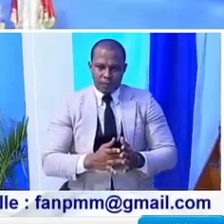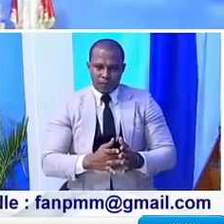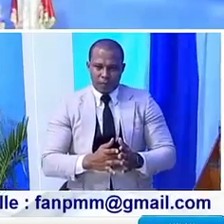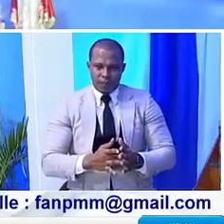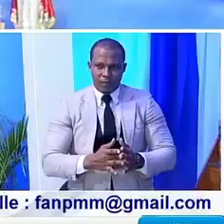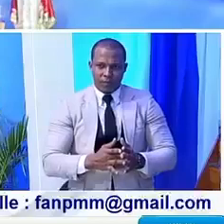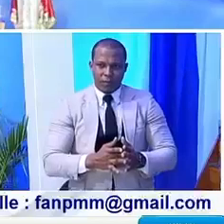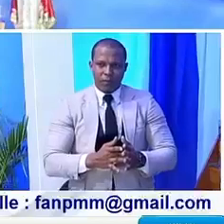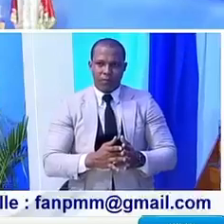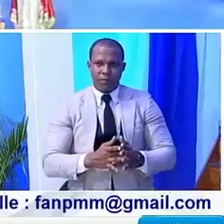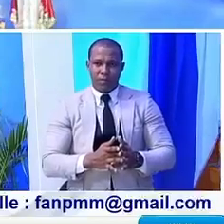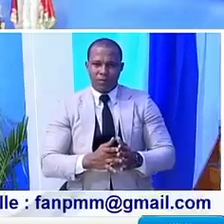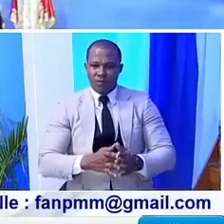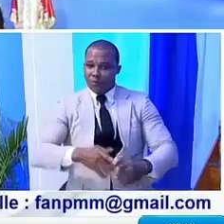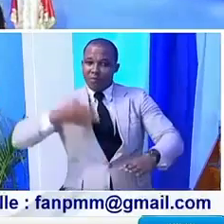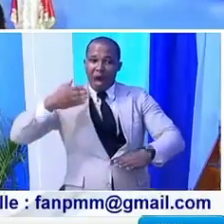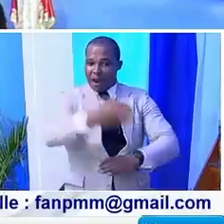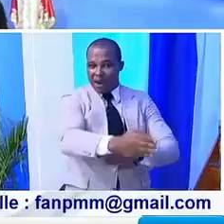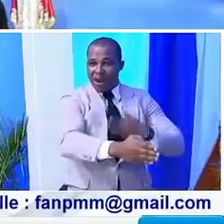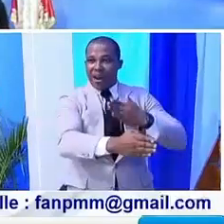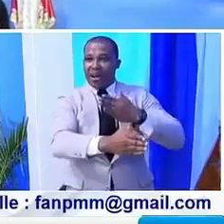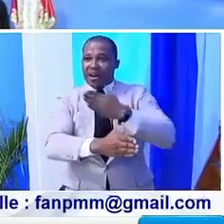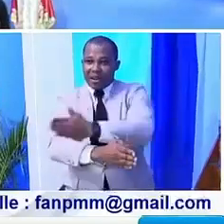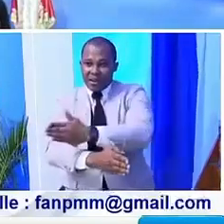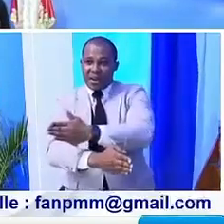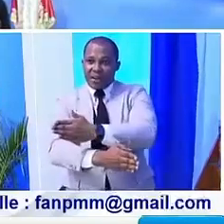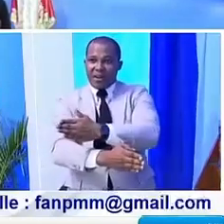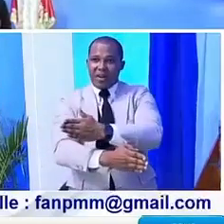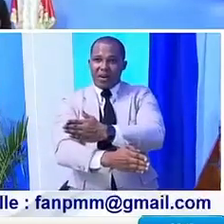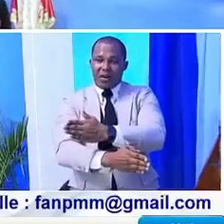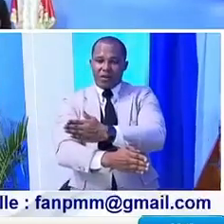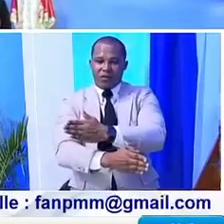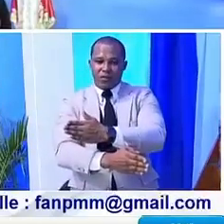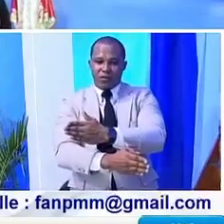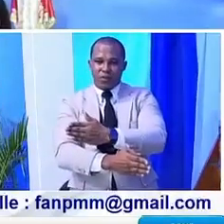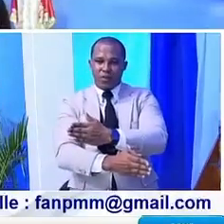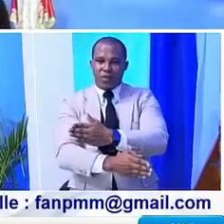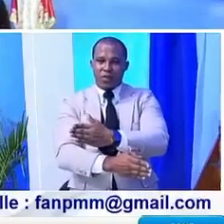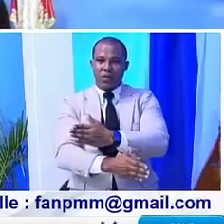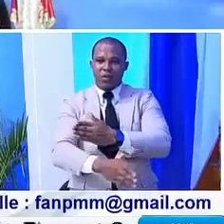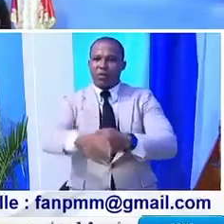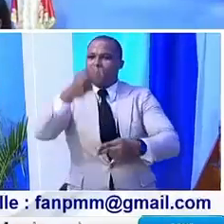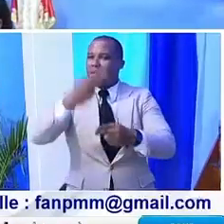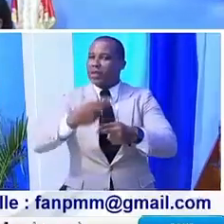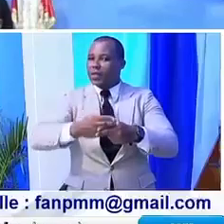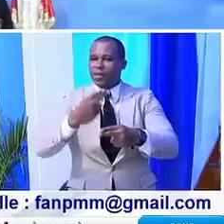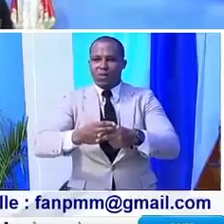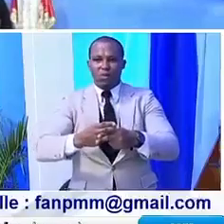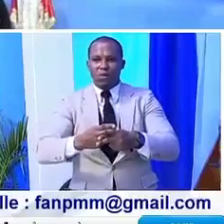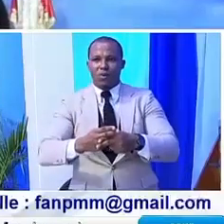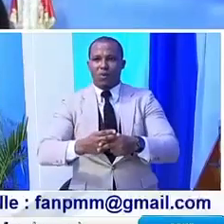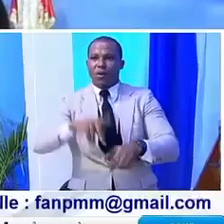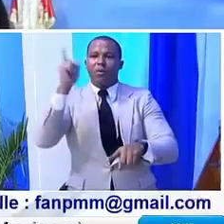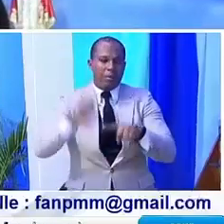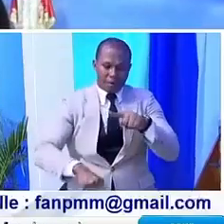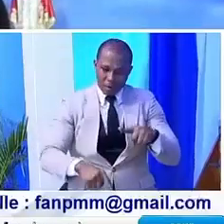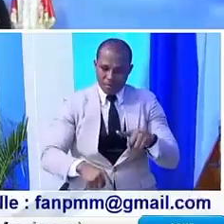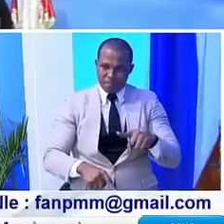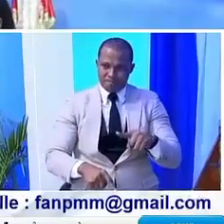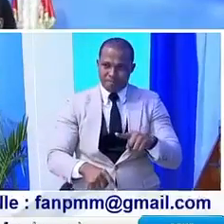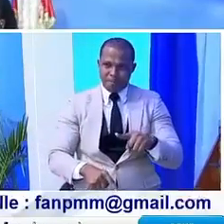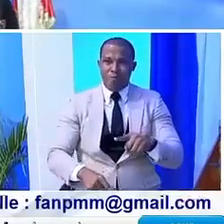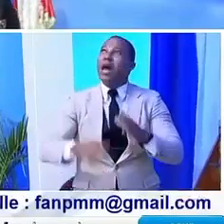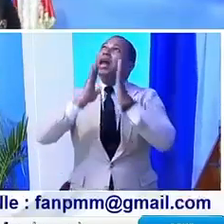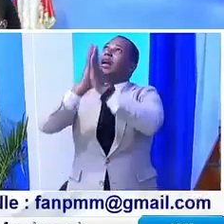mon la pour le caillette là dans la foi. Pour le caillette, c'est pour tourner dans même caillette, mon encore. Depuis c'est sous, non, il a gagné dans la rue. Il n'est pas capable. Parce